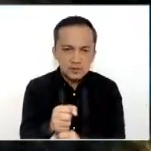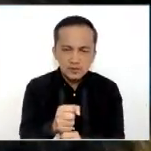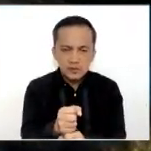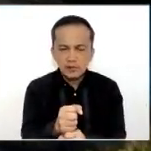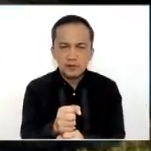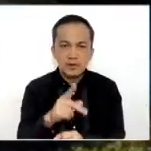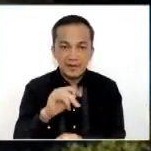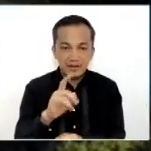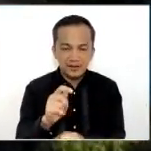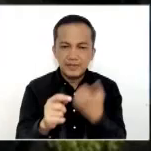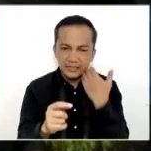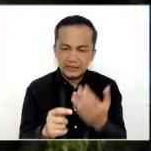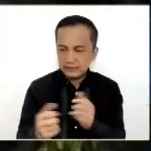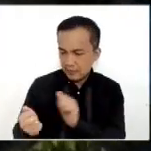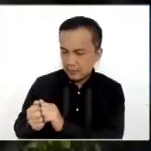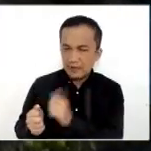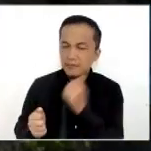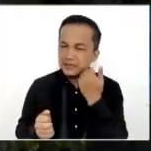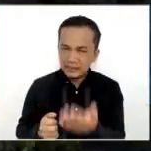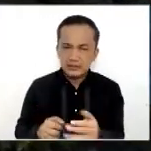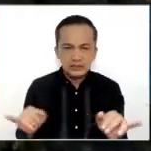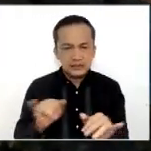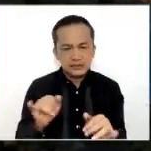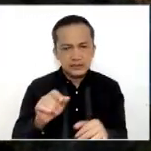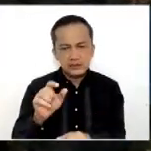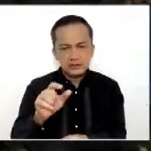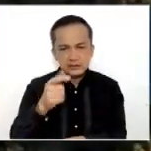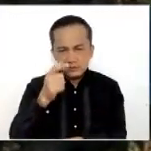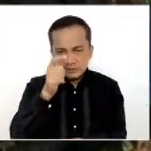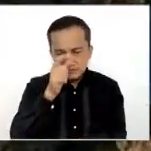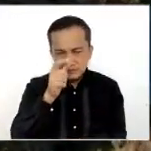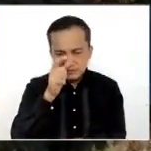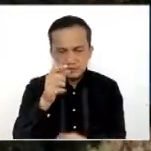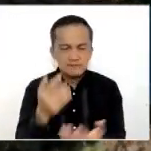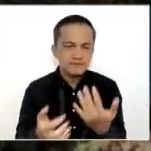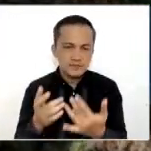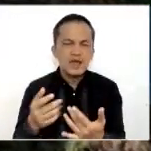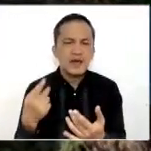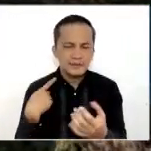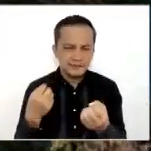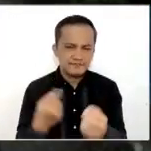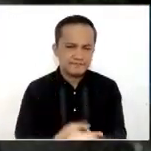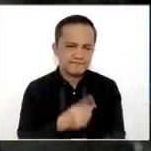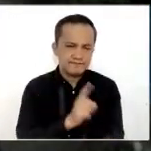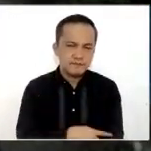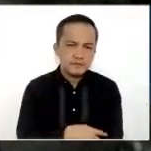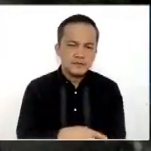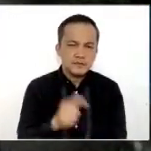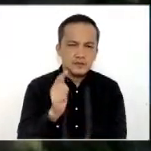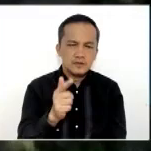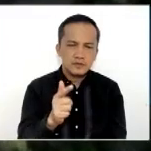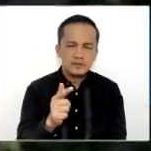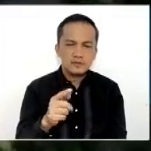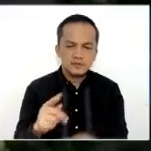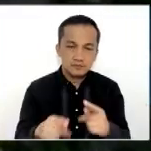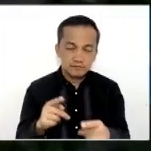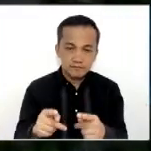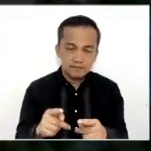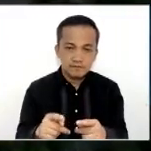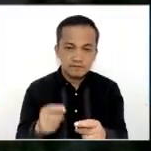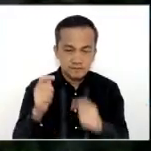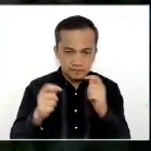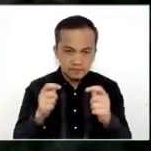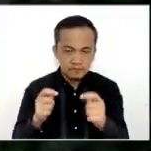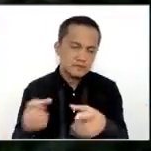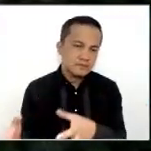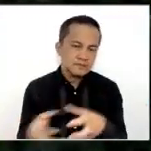Greece sa mga pinakamatinding tinamaan ng mga wildfire. Nasa 20,000 ng residente at turista ang inilikas doon. Nagbabalita mula